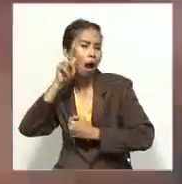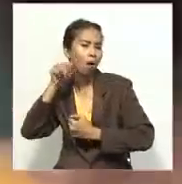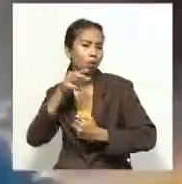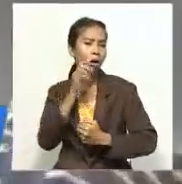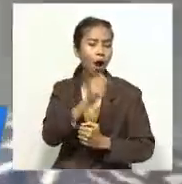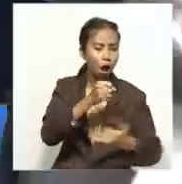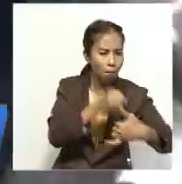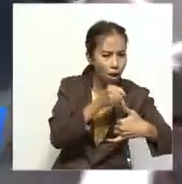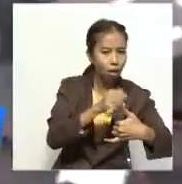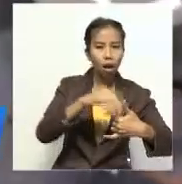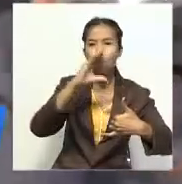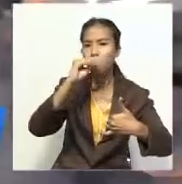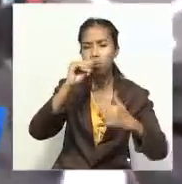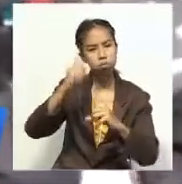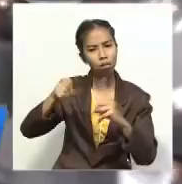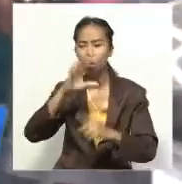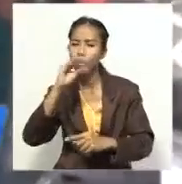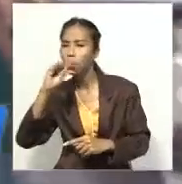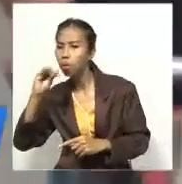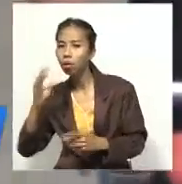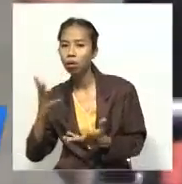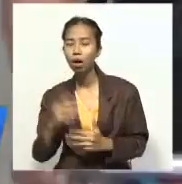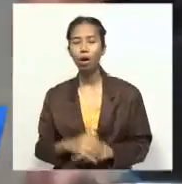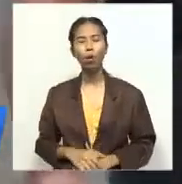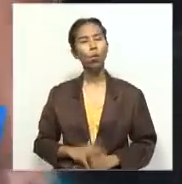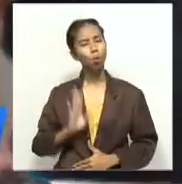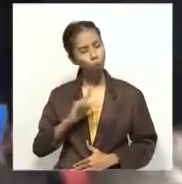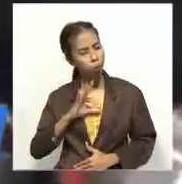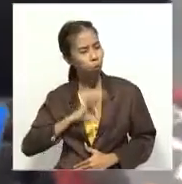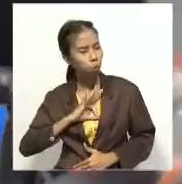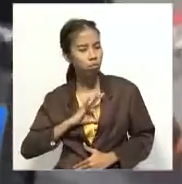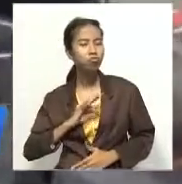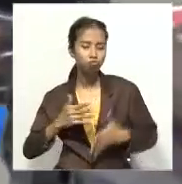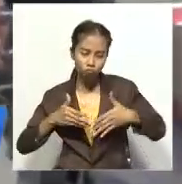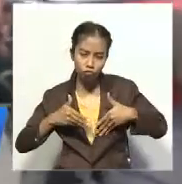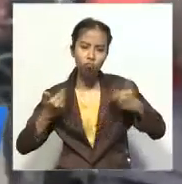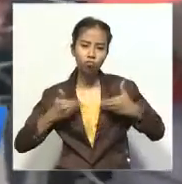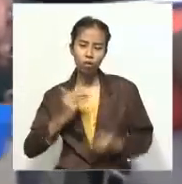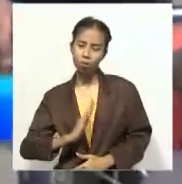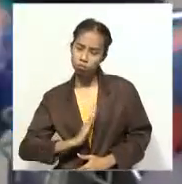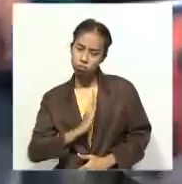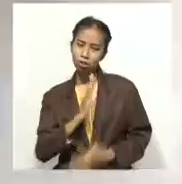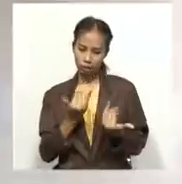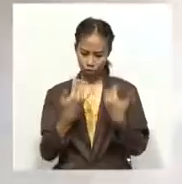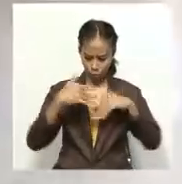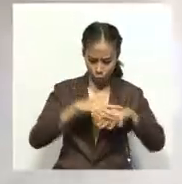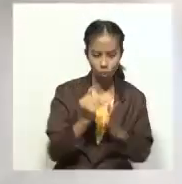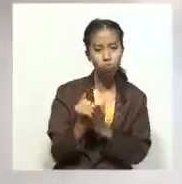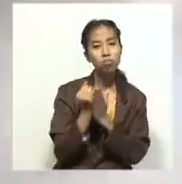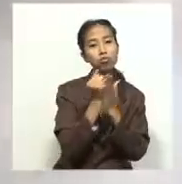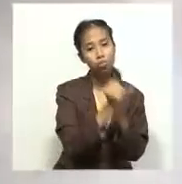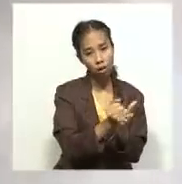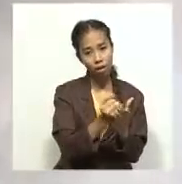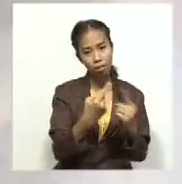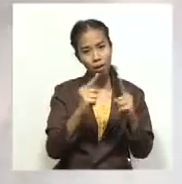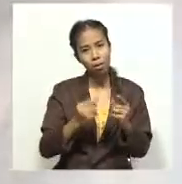ที่ชื่นชมอย่างมากในสื่อออนไลน์นะคะคุณสุธีบอกว่ารู้สึกภูมิใจค่ะที่ได้เข้าร่วมปฏิบัติภารกิจที่ยิ่งใหญ่ในครั้งนี้แม้ว่